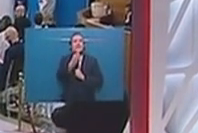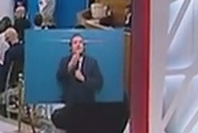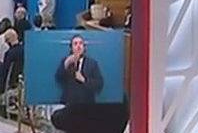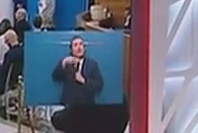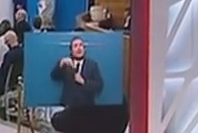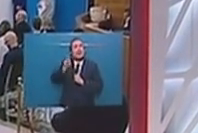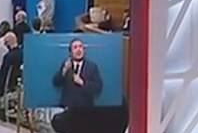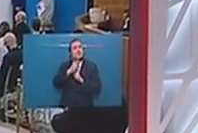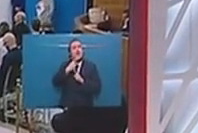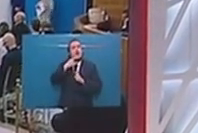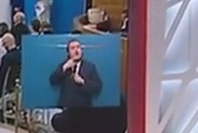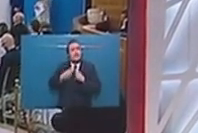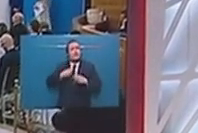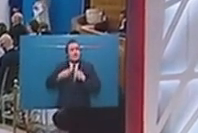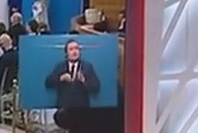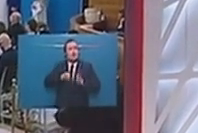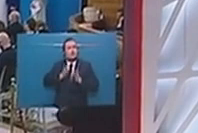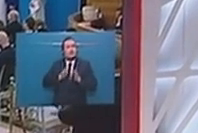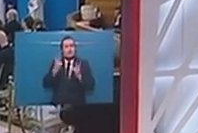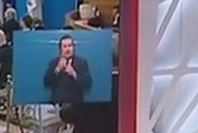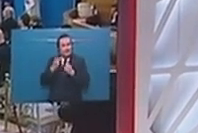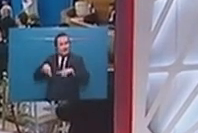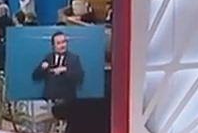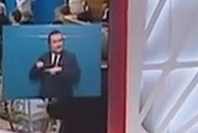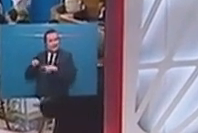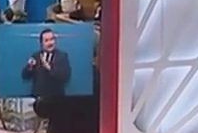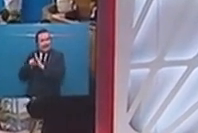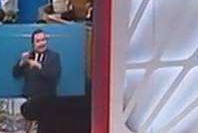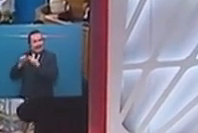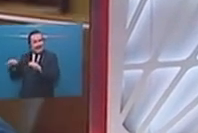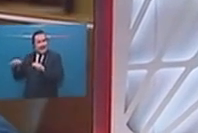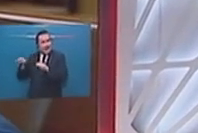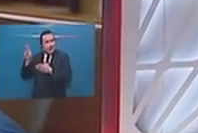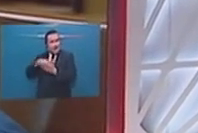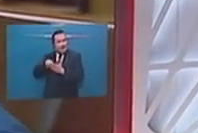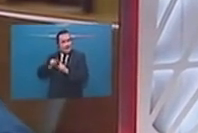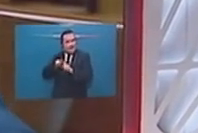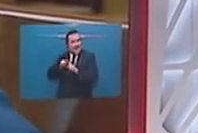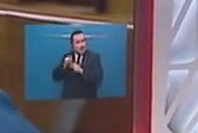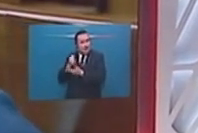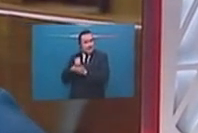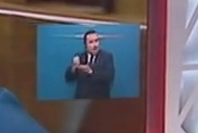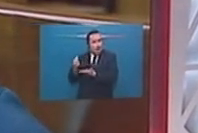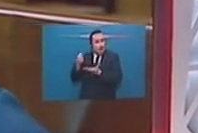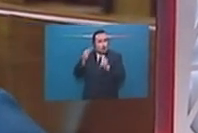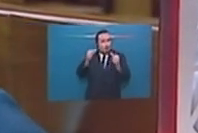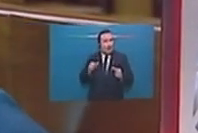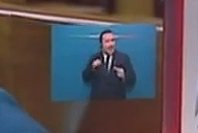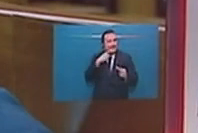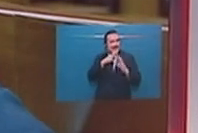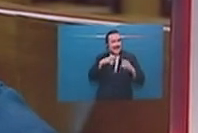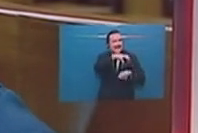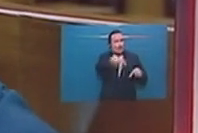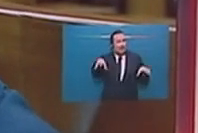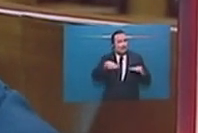con le riforme, ma proprio oggi in Consiglio dei Ministri la Lega non l'ha votato, quella sulla concorrenza sui balneari. Al di là di un commento che le chiedo sul fatto